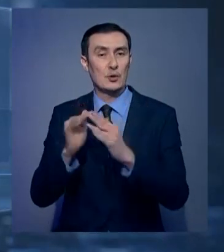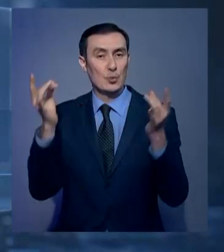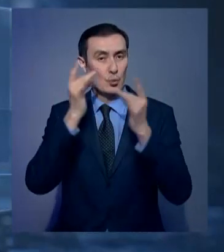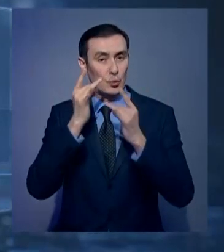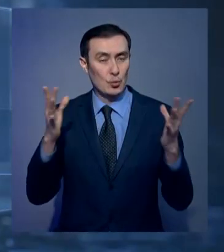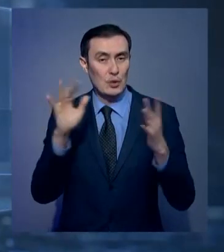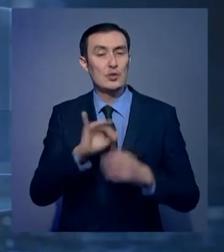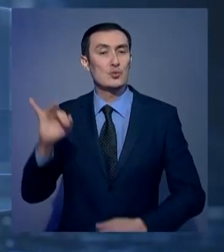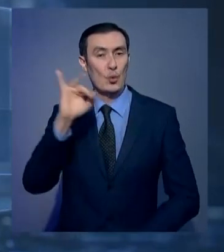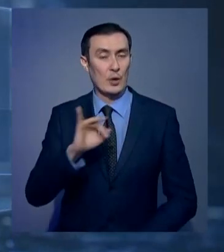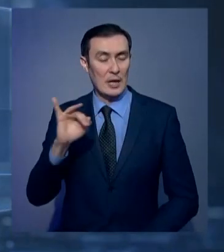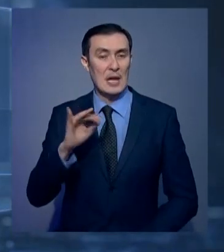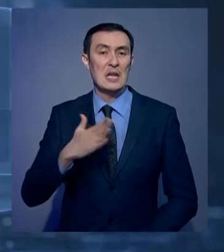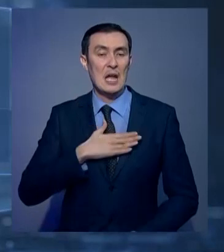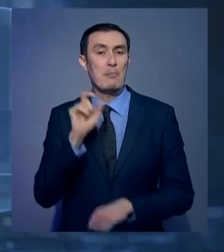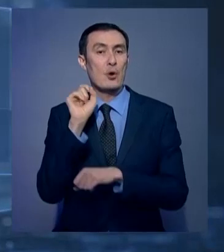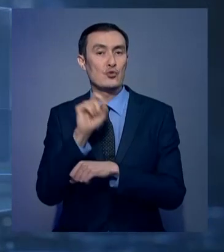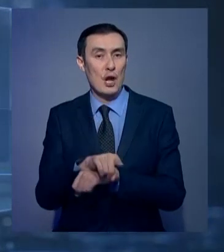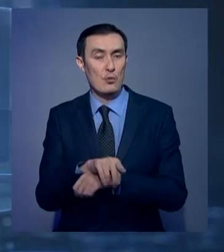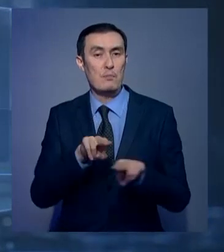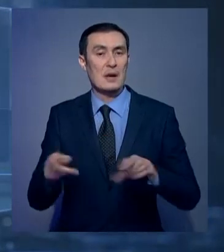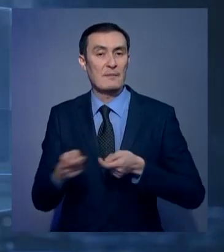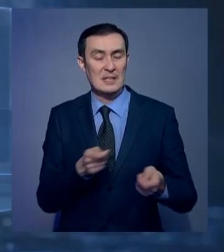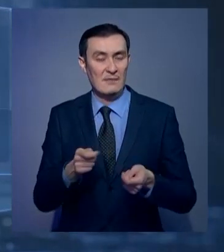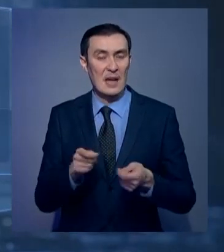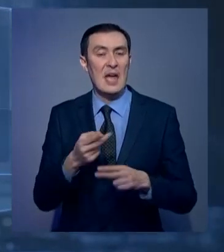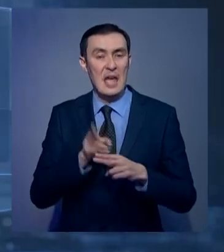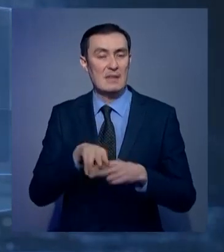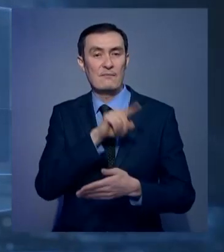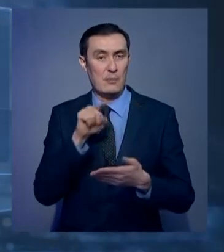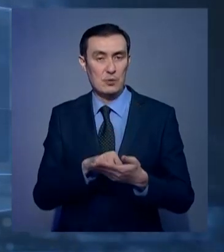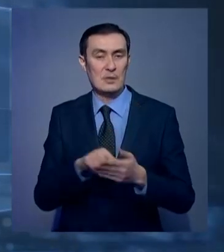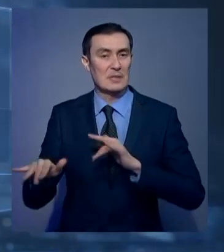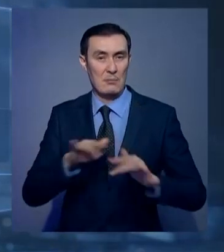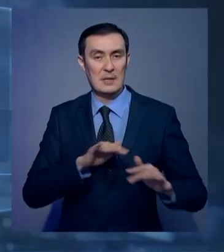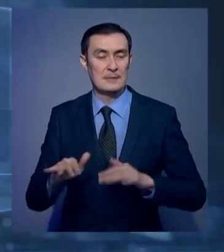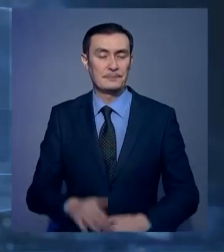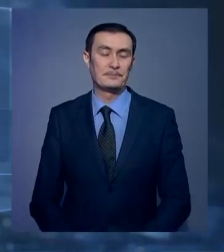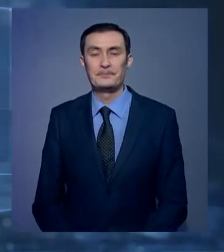культуры и истории. Я поручаю правительству заняться этим вопросом.